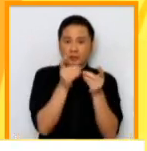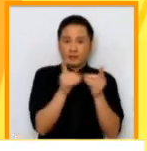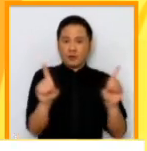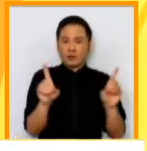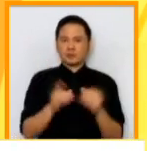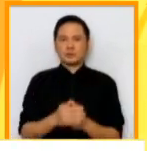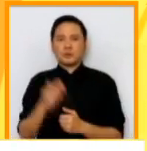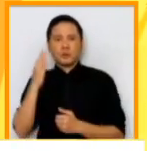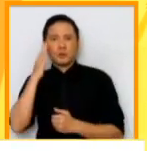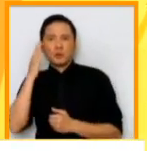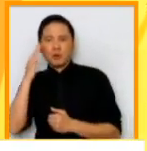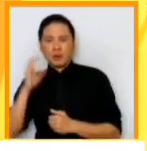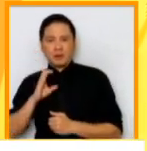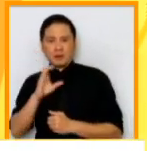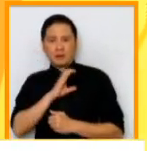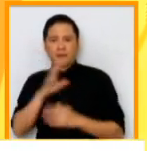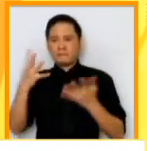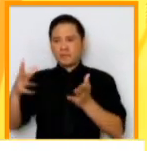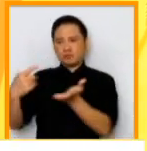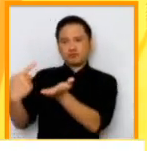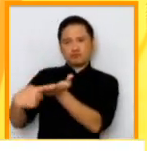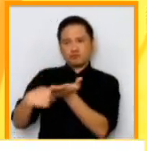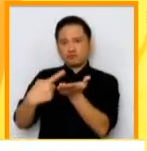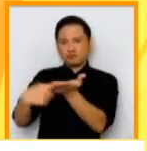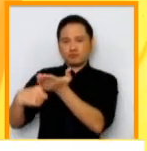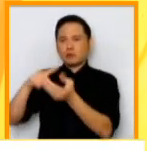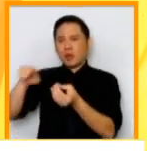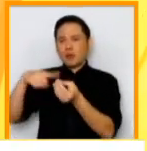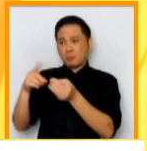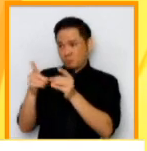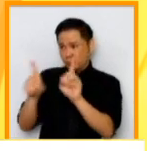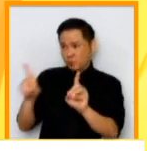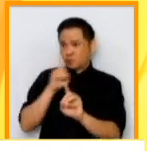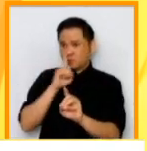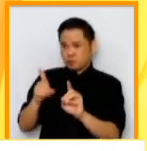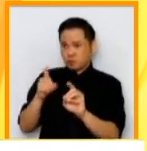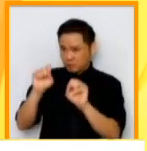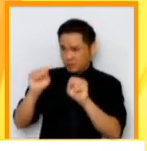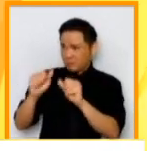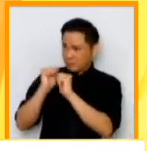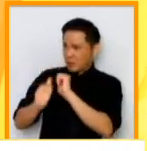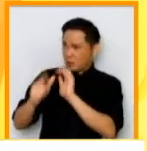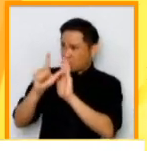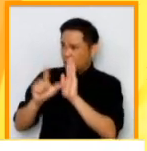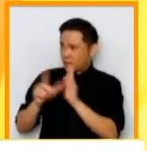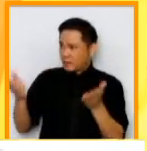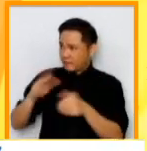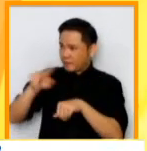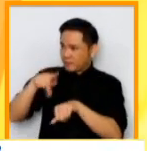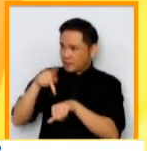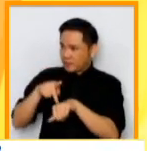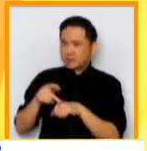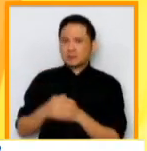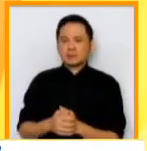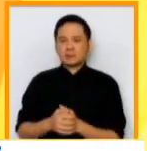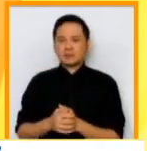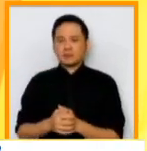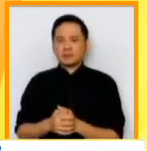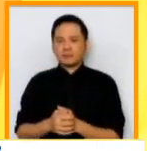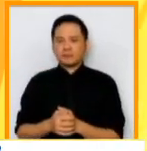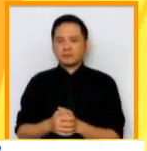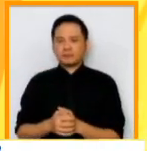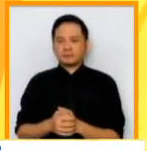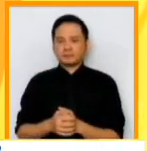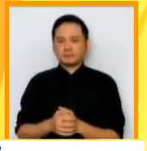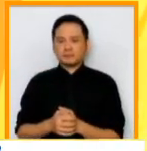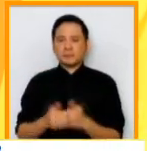sa House Committee on Population and Family Relations ang panukala para rito. At ipinunto nga ho ng mga nagsusulong sa panukala